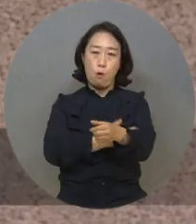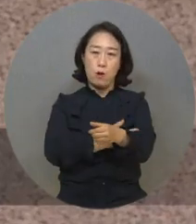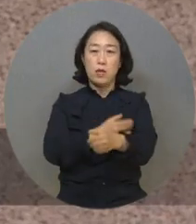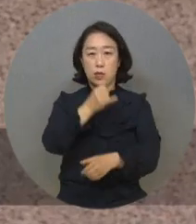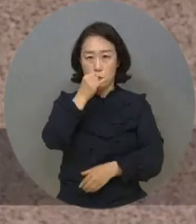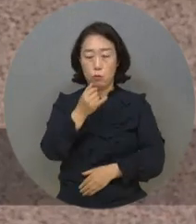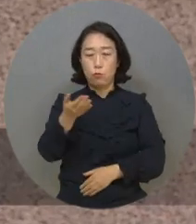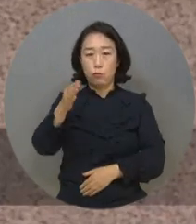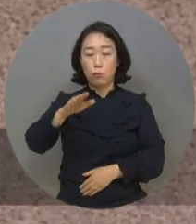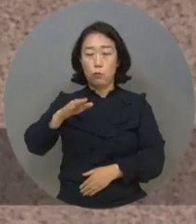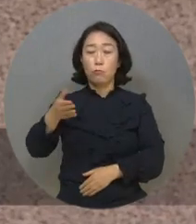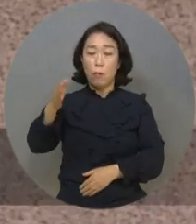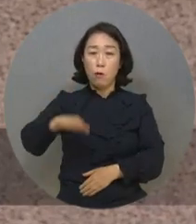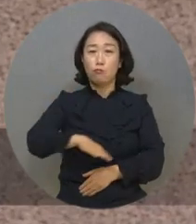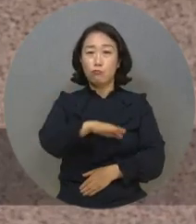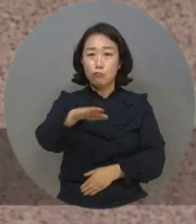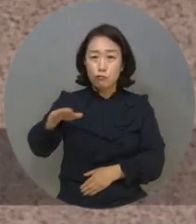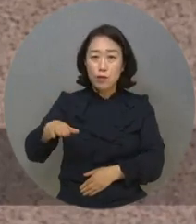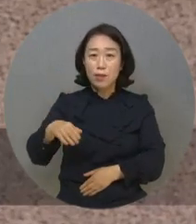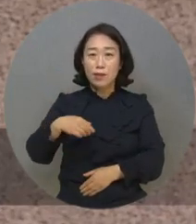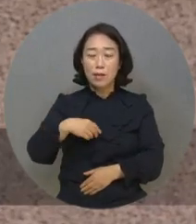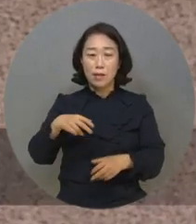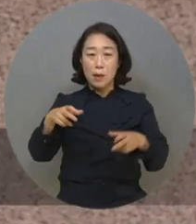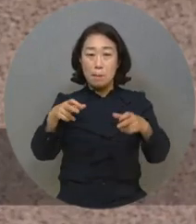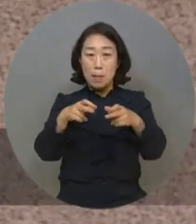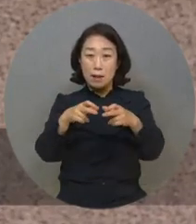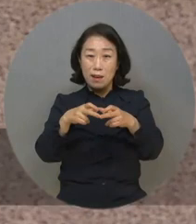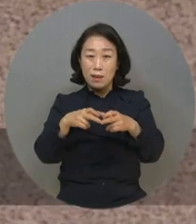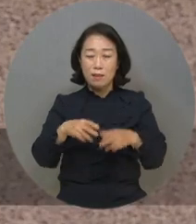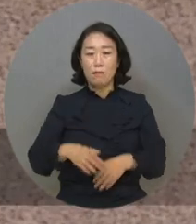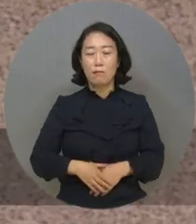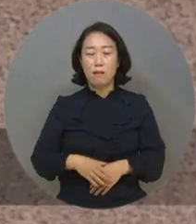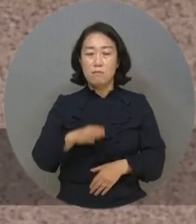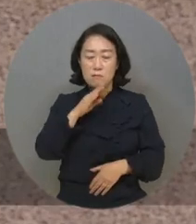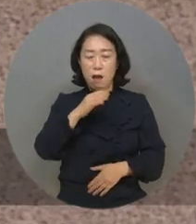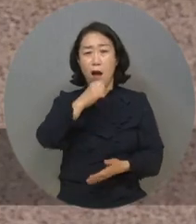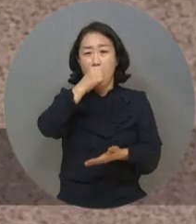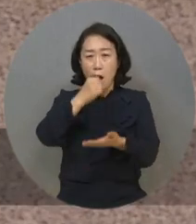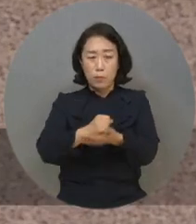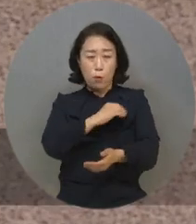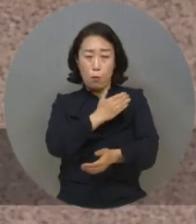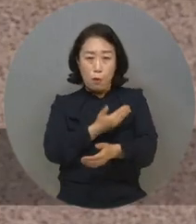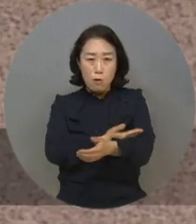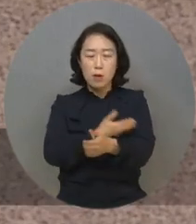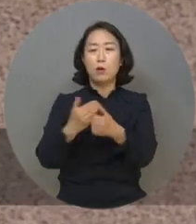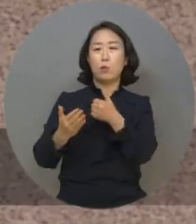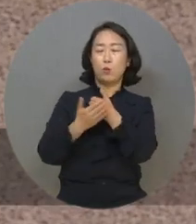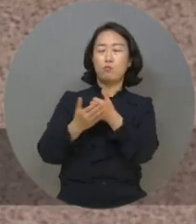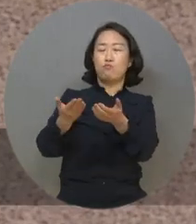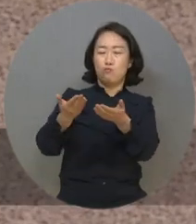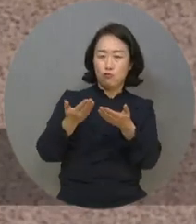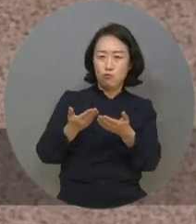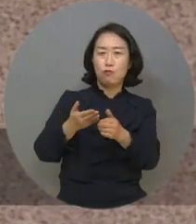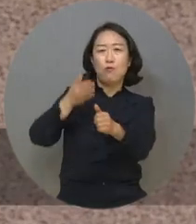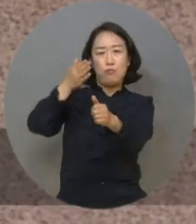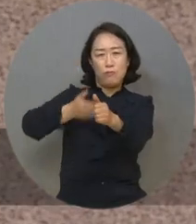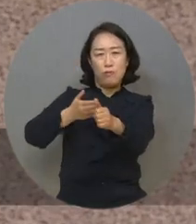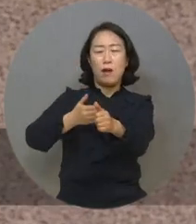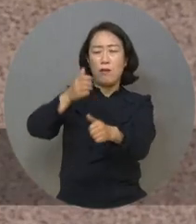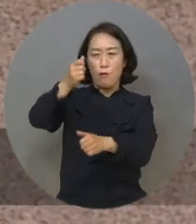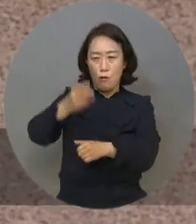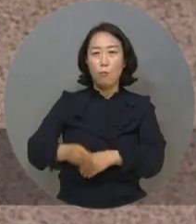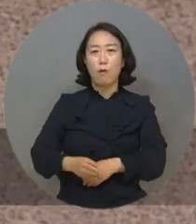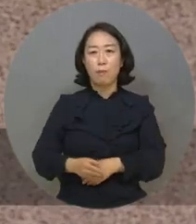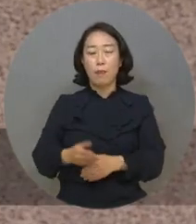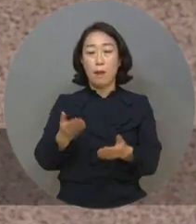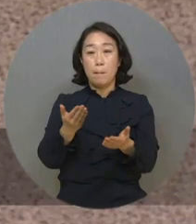발달장애인들은 유권자로서 당연히 제공받아야 할 권리를 보장해달라고 요구해왔습니다.